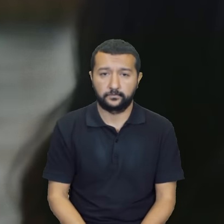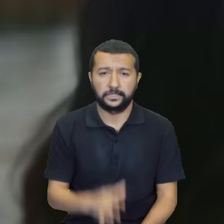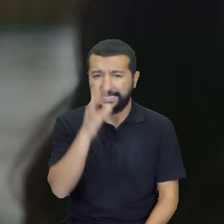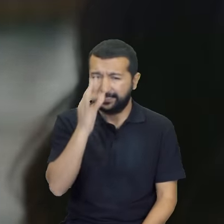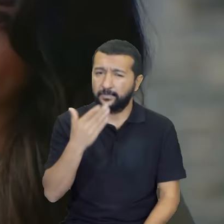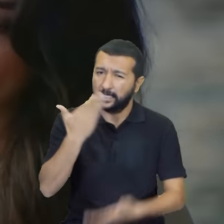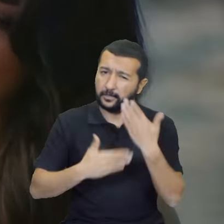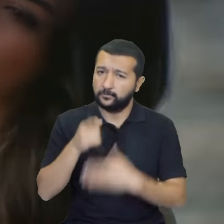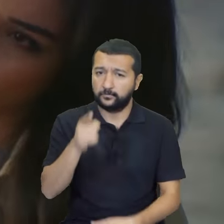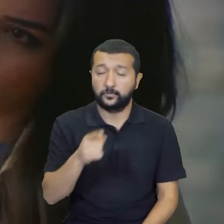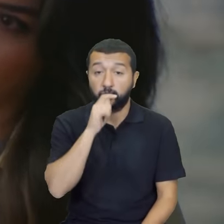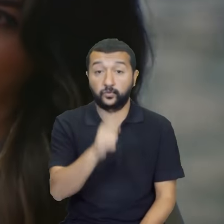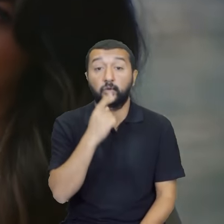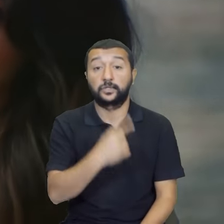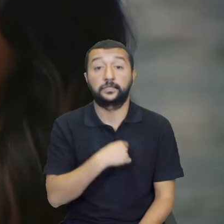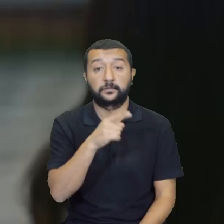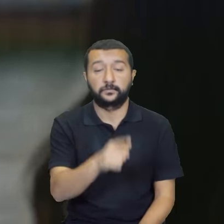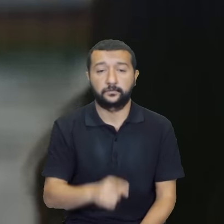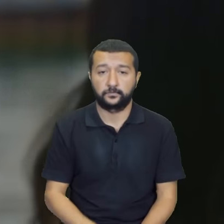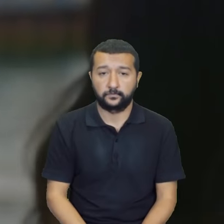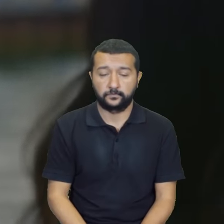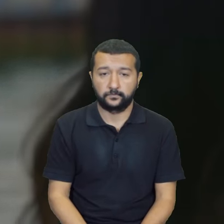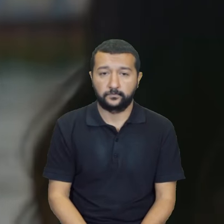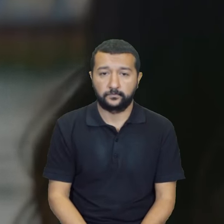Tarık. Kimden bahsediyorsun? Söz ver.